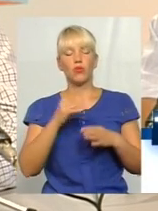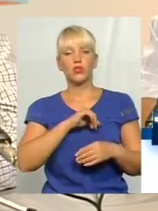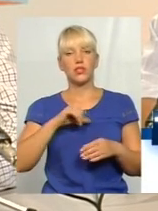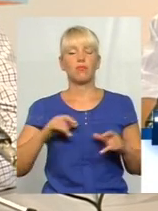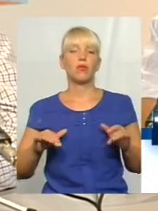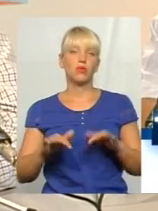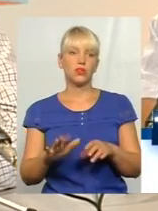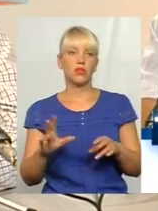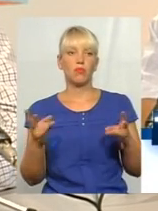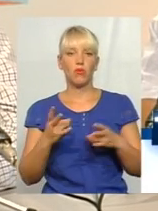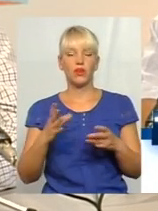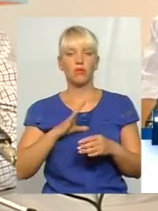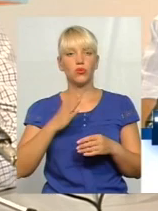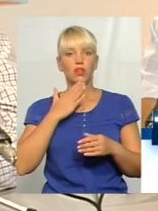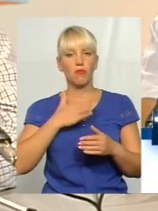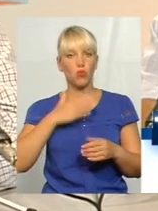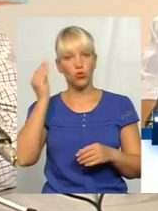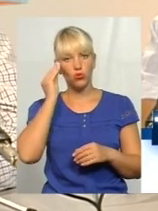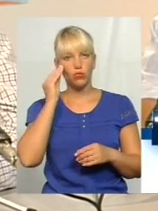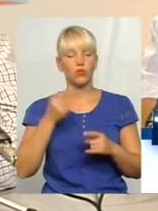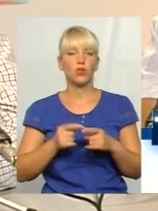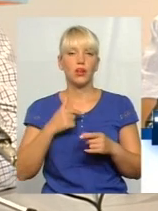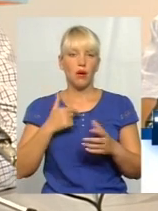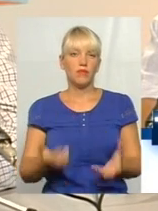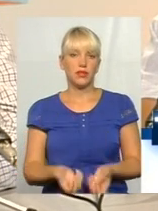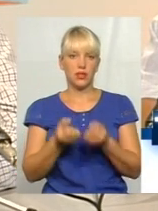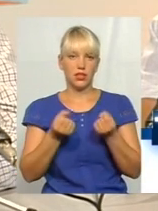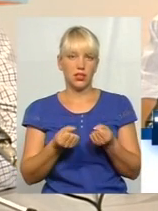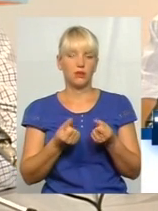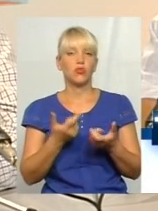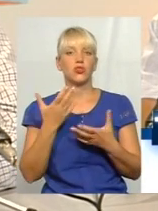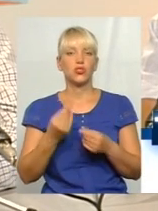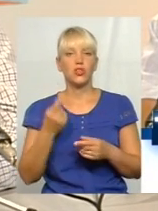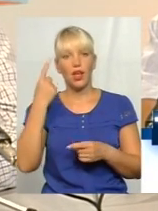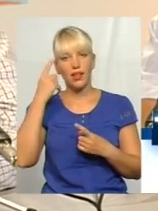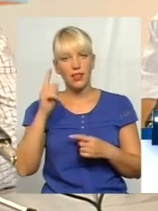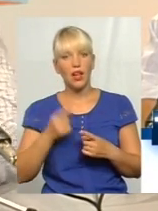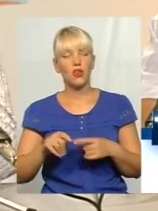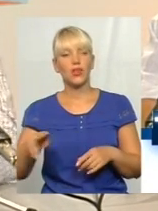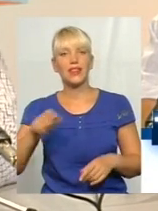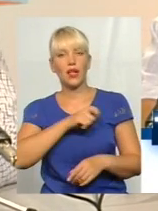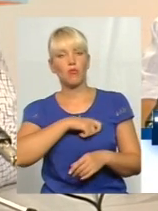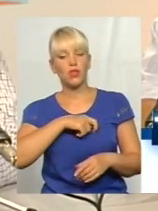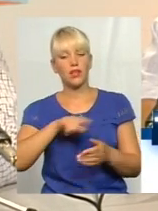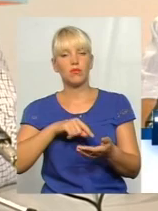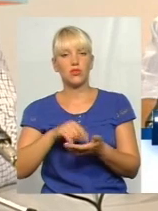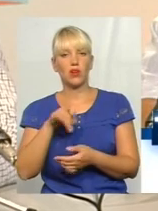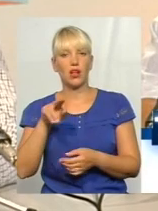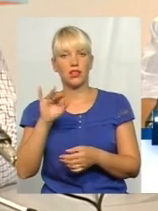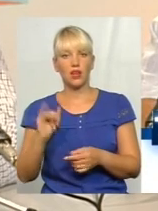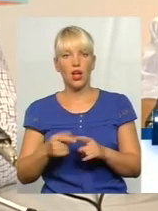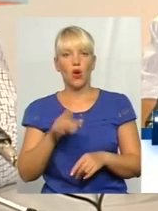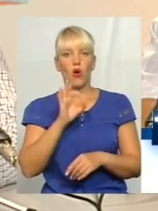повинна бути я на мою думку вважаю я підтримую ще ідею депутата міської ради